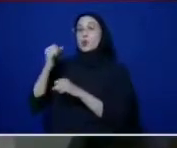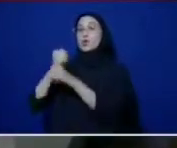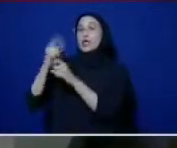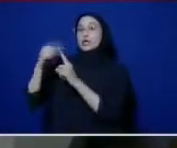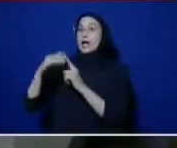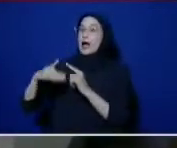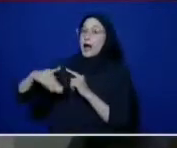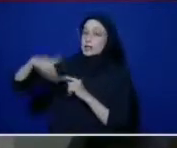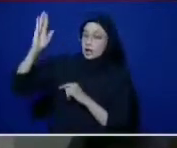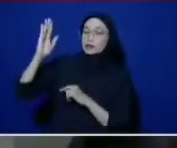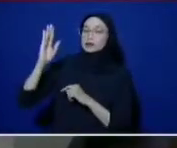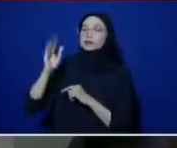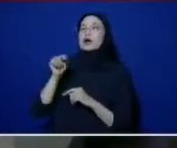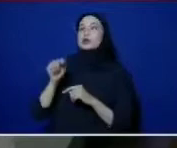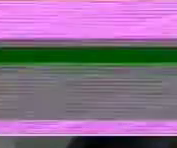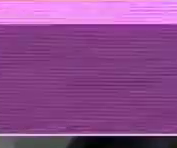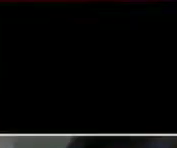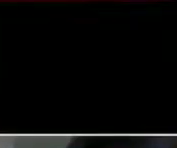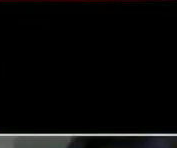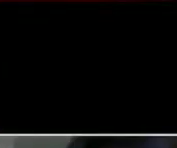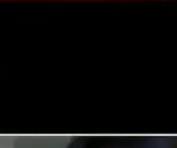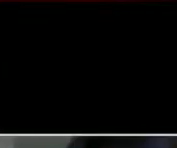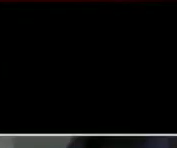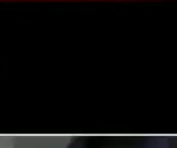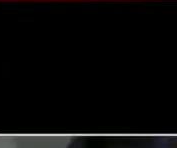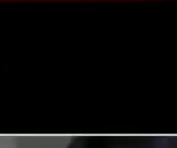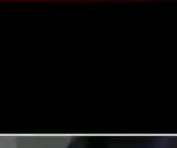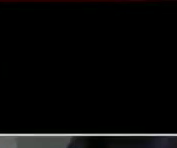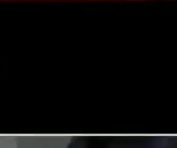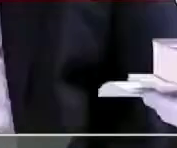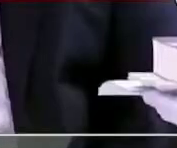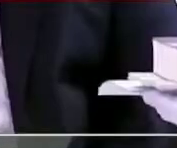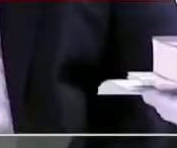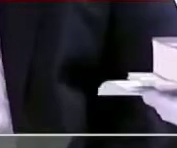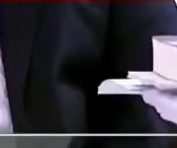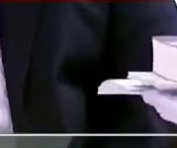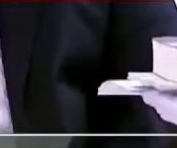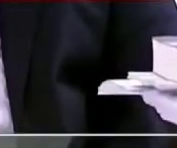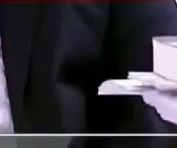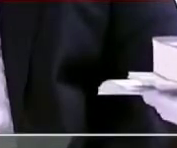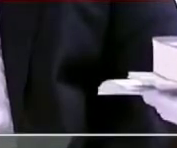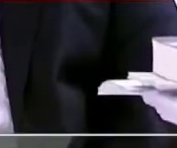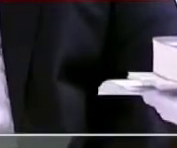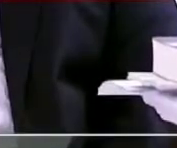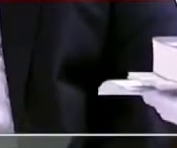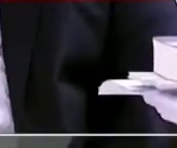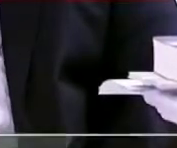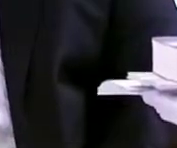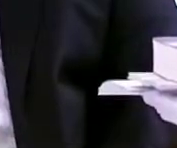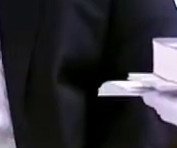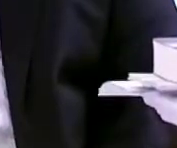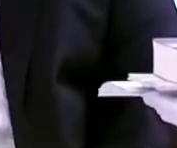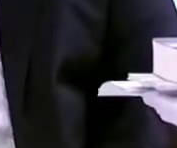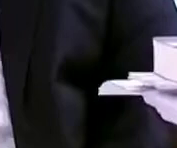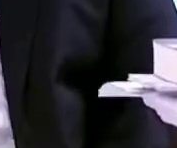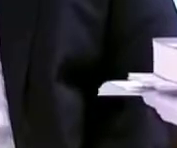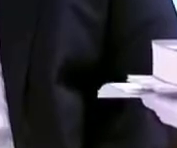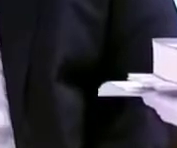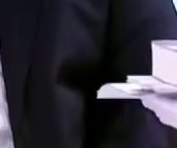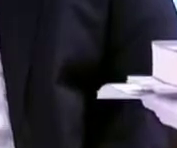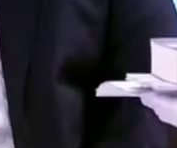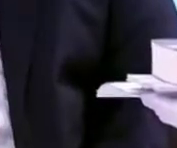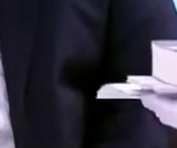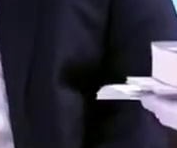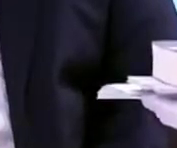harus mendapatkan izin baik dari KP maupun dari provinsi. Sehingga